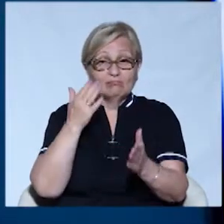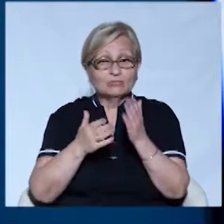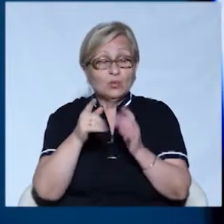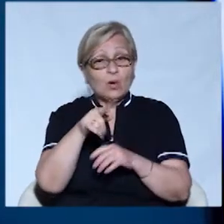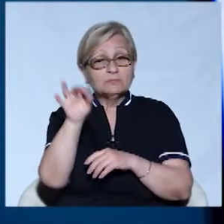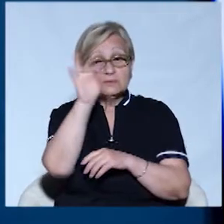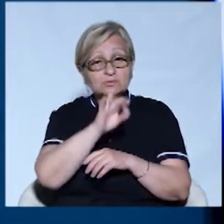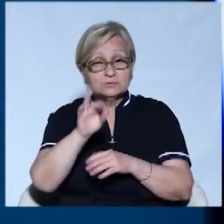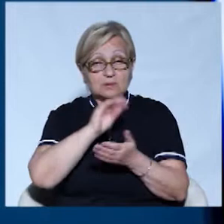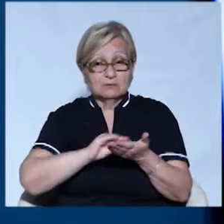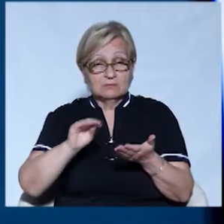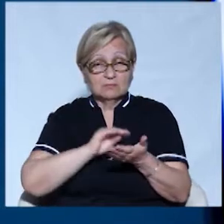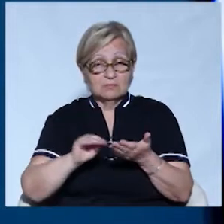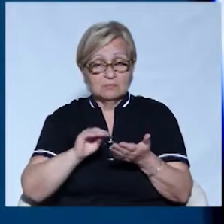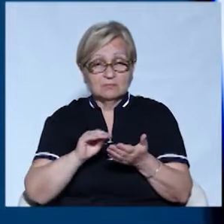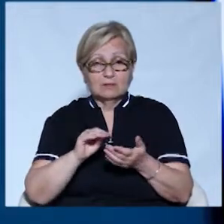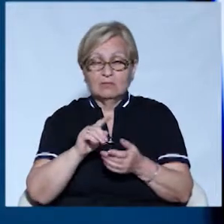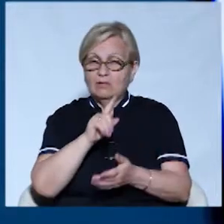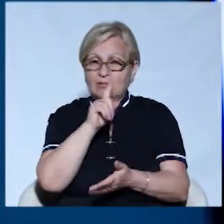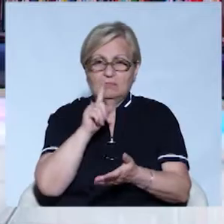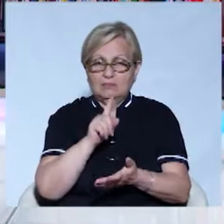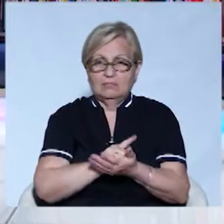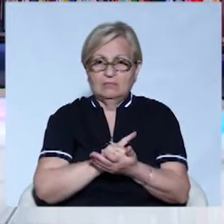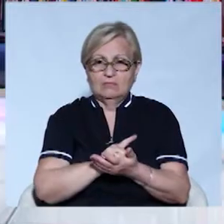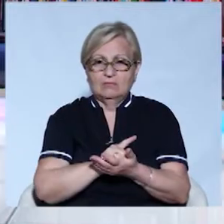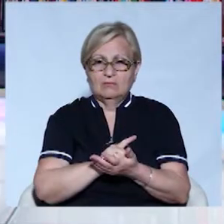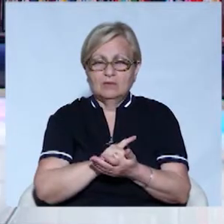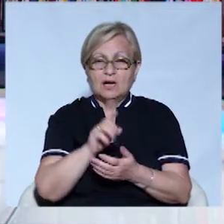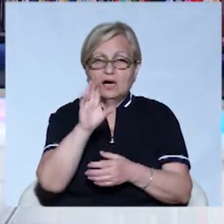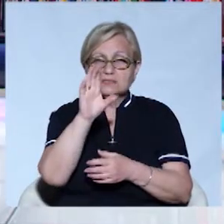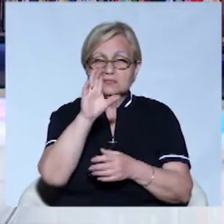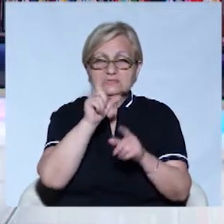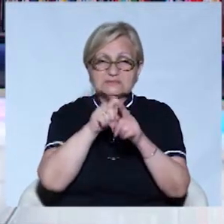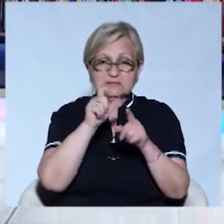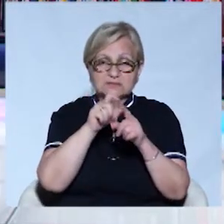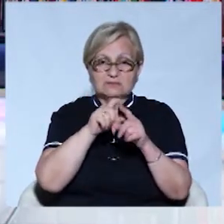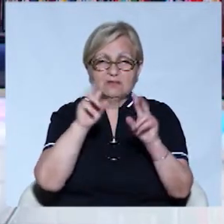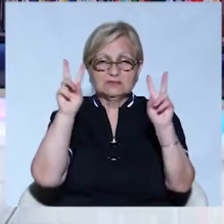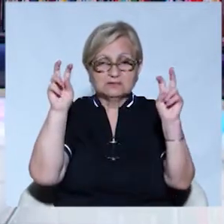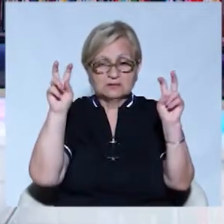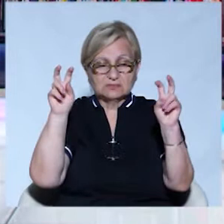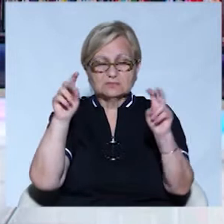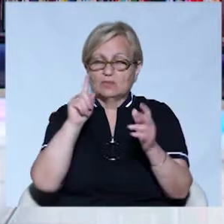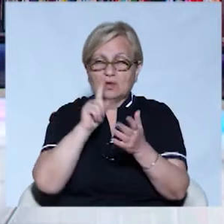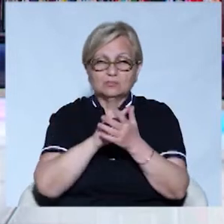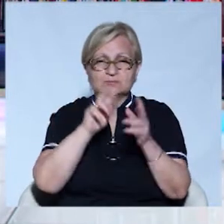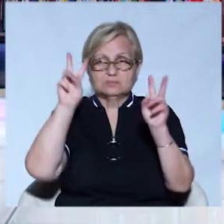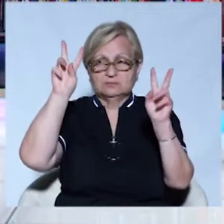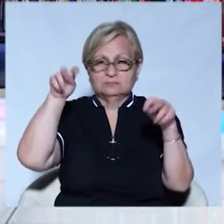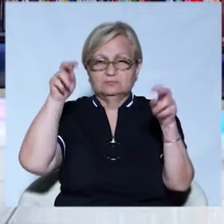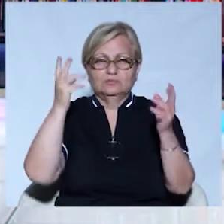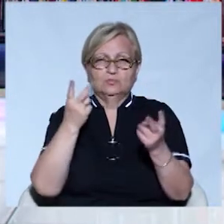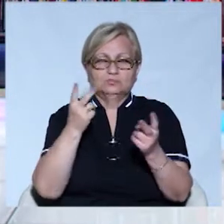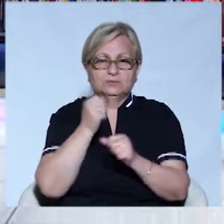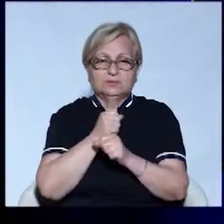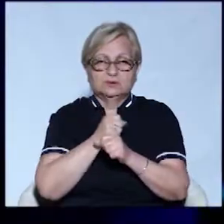შესახებ წერენ, მაშინ რა თქმა უნდა სალამურას თავგადასავალი ბჭყარებში უნდა